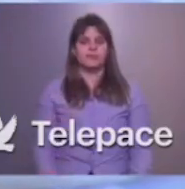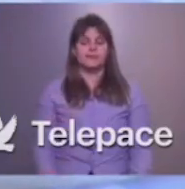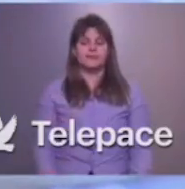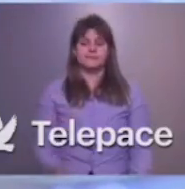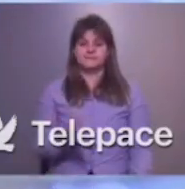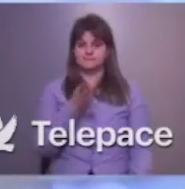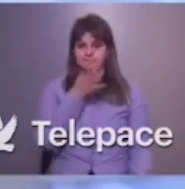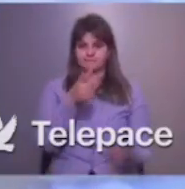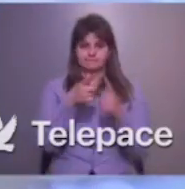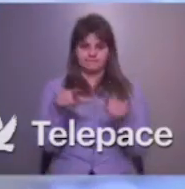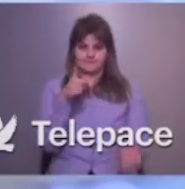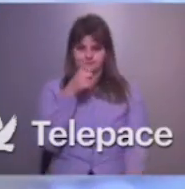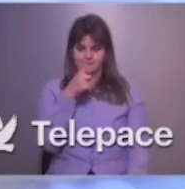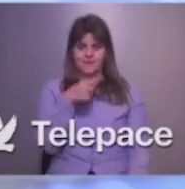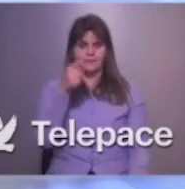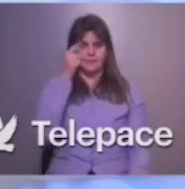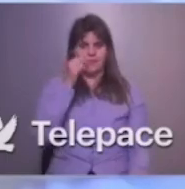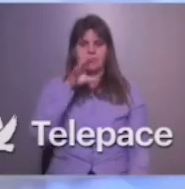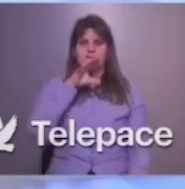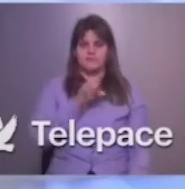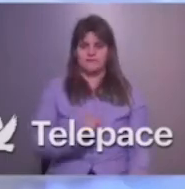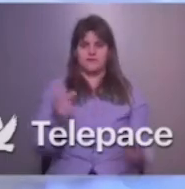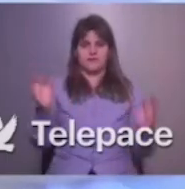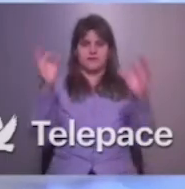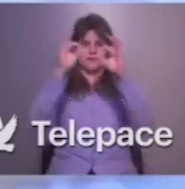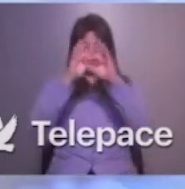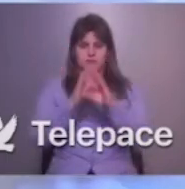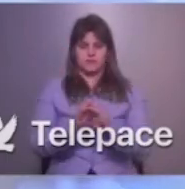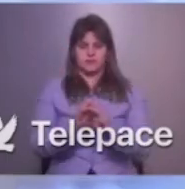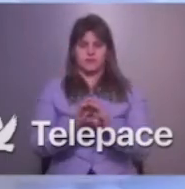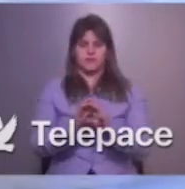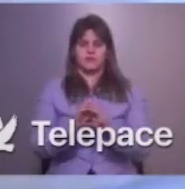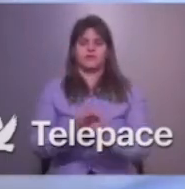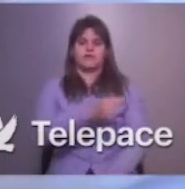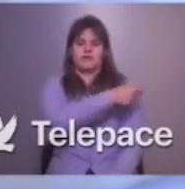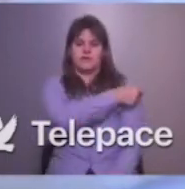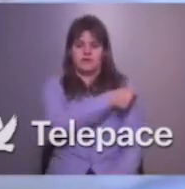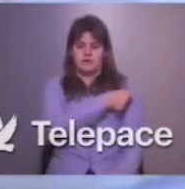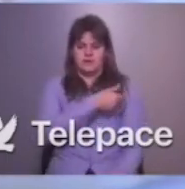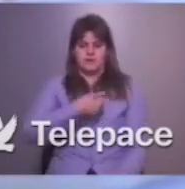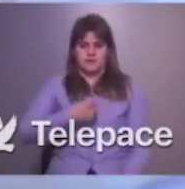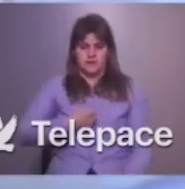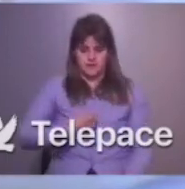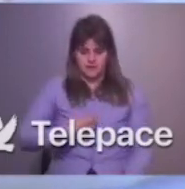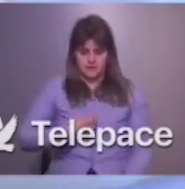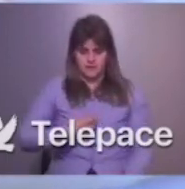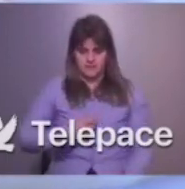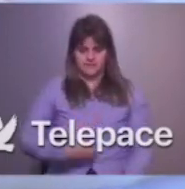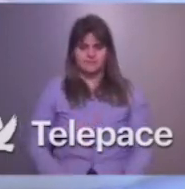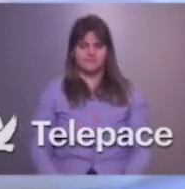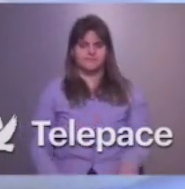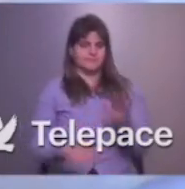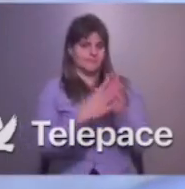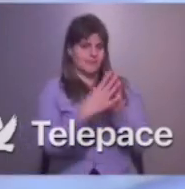In nomine Patris et Filii et Spiritus Sancti.